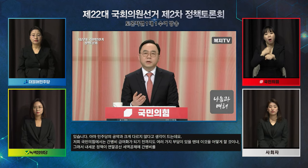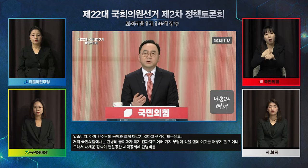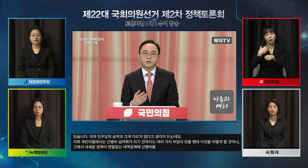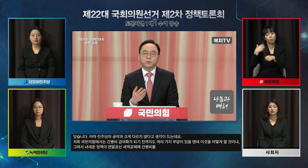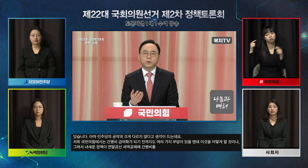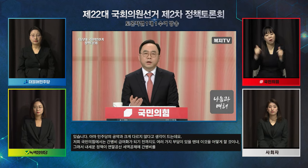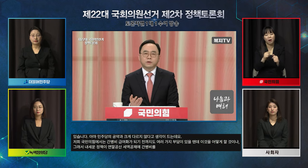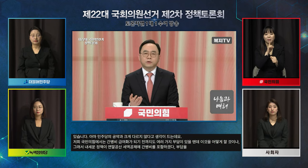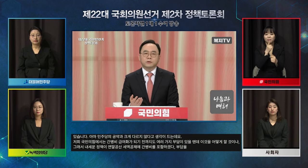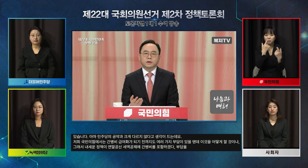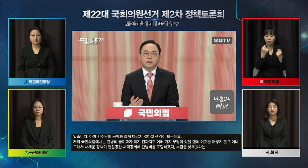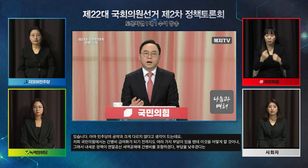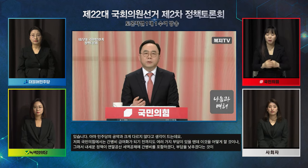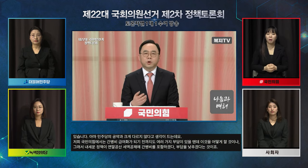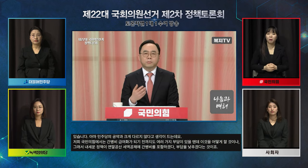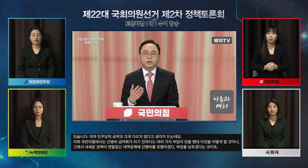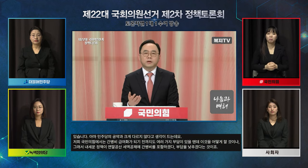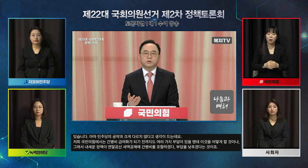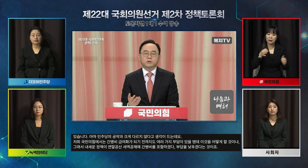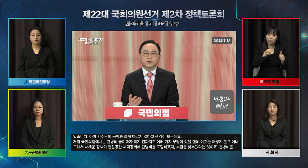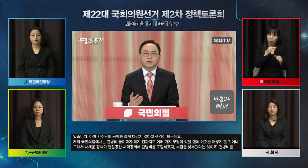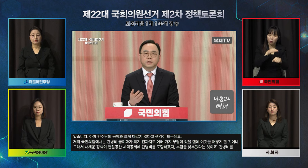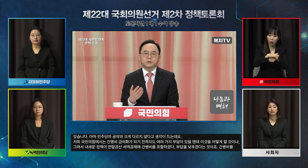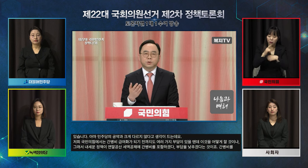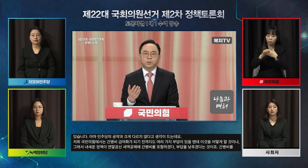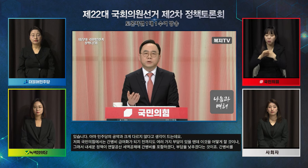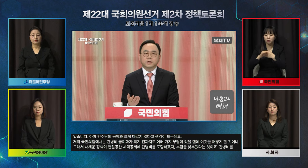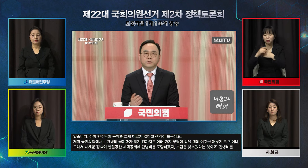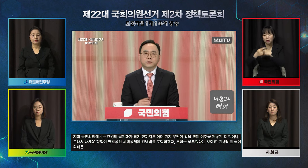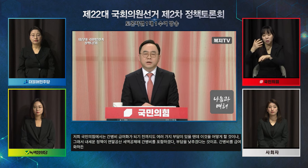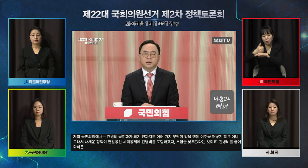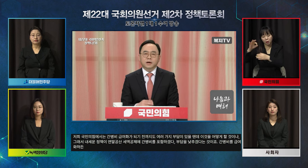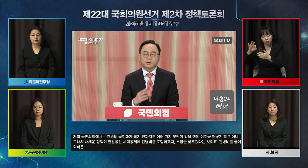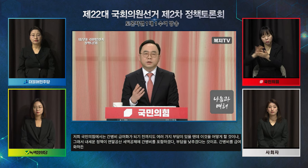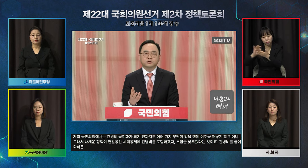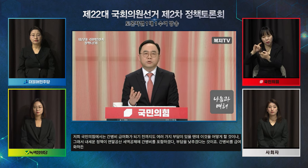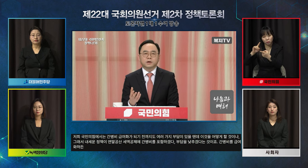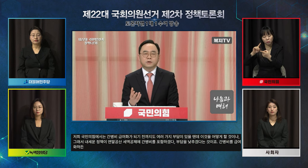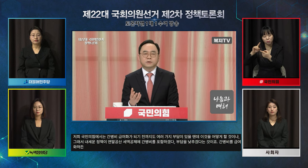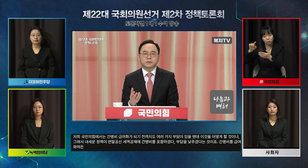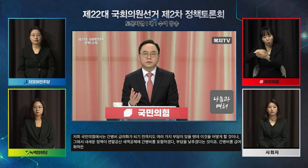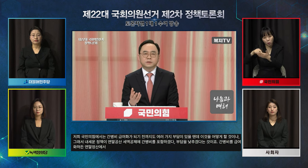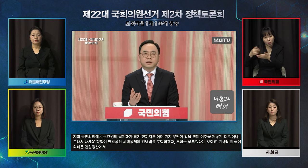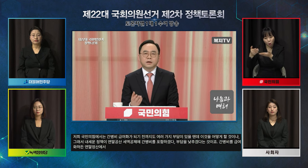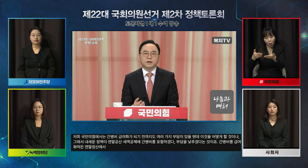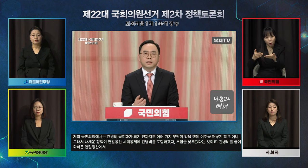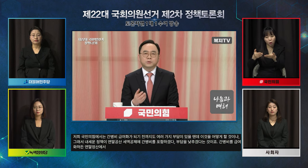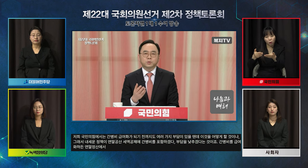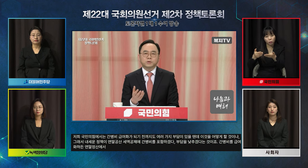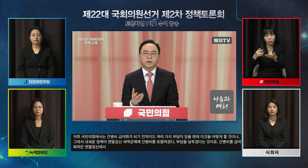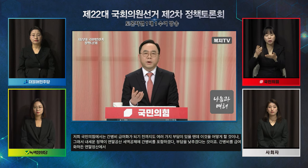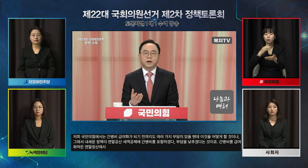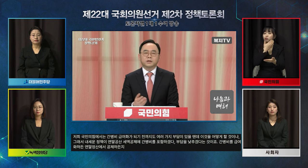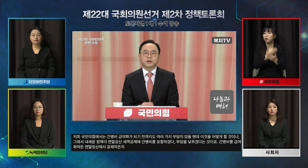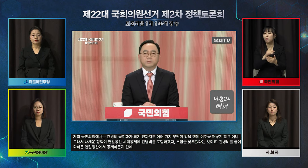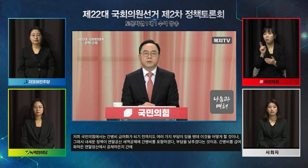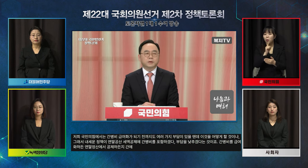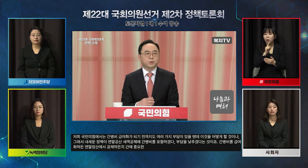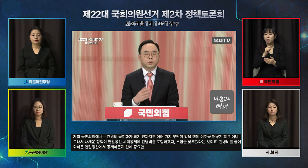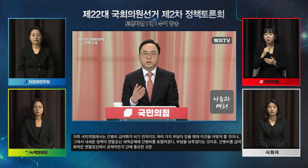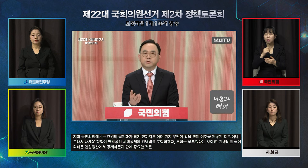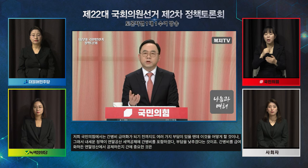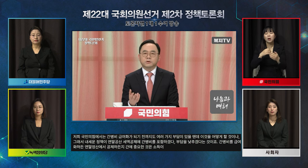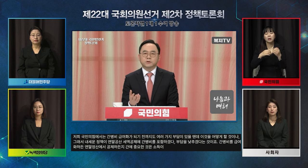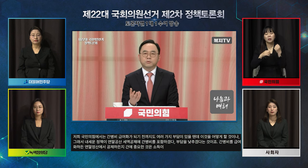간병비를 급여화하던 아니면 연말정산에서 공제를 하던지 간에 가장 중요한 것은 이 소득이 파악이 돼야